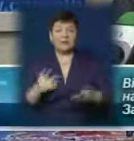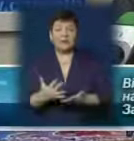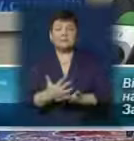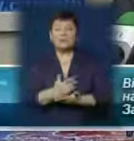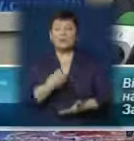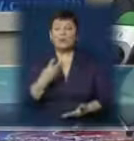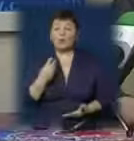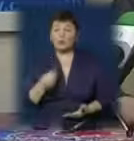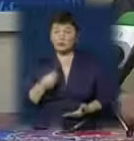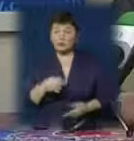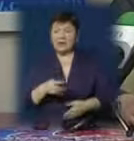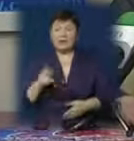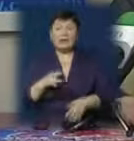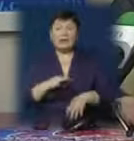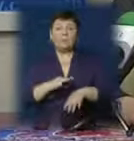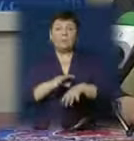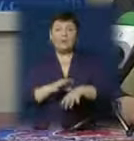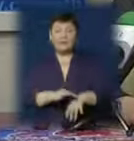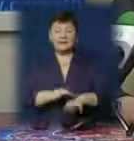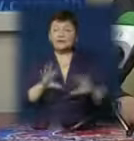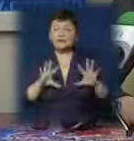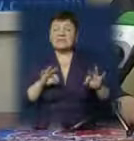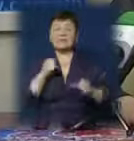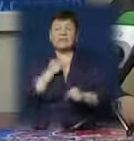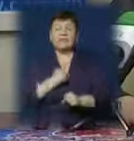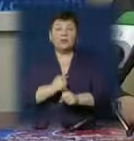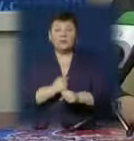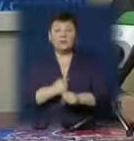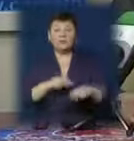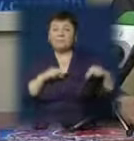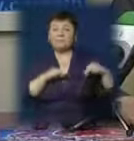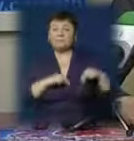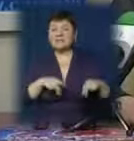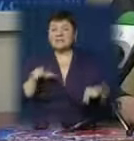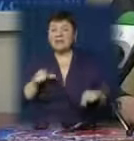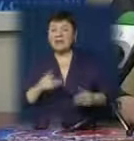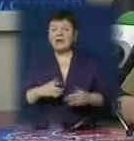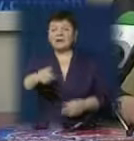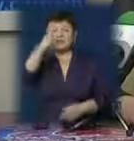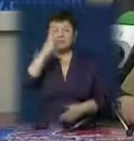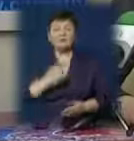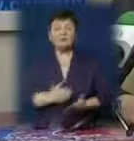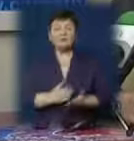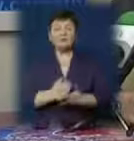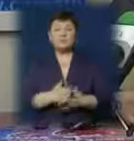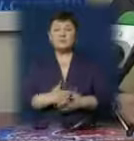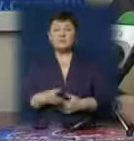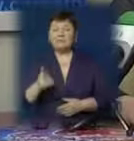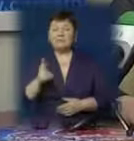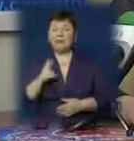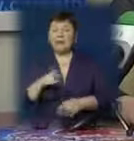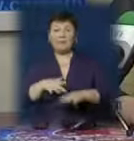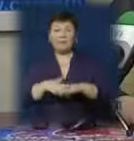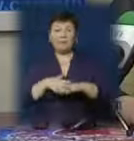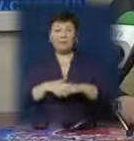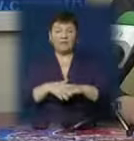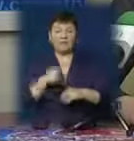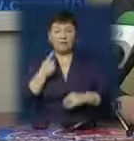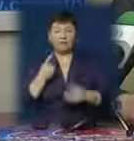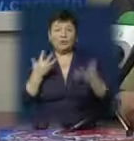Також проведена акція, проведена відповідно роз'яснена робота з працівниками, з державними службовцями щодо перерахування